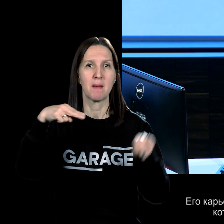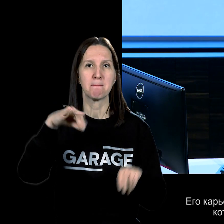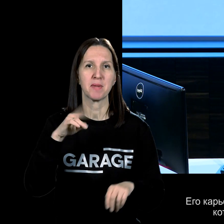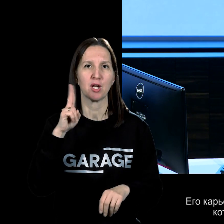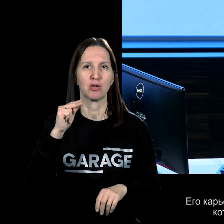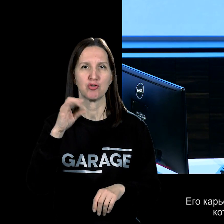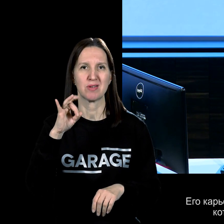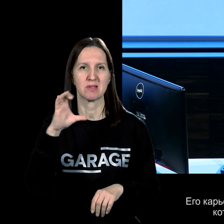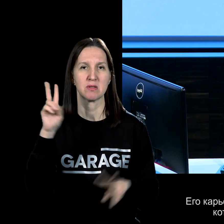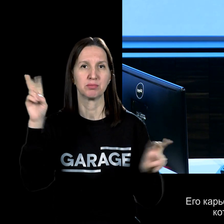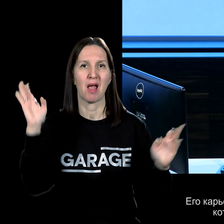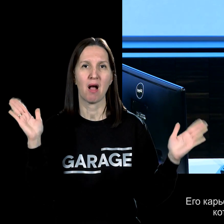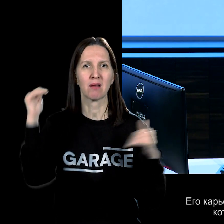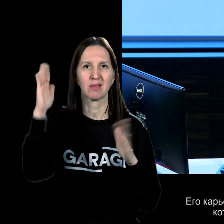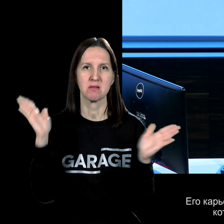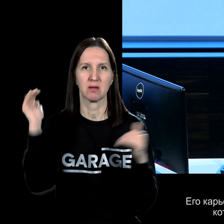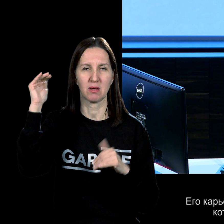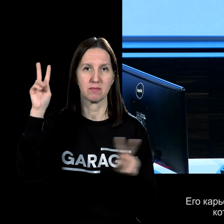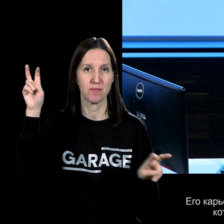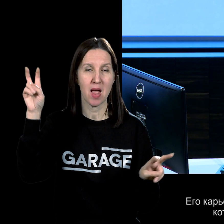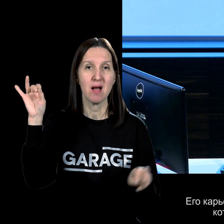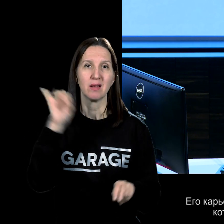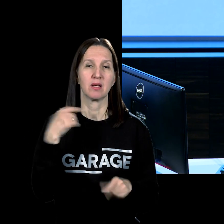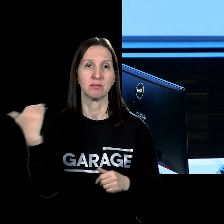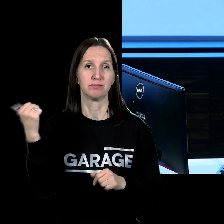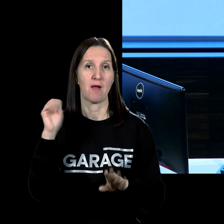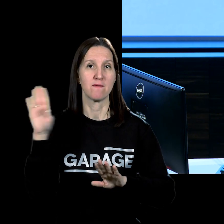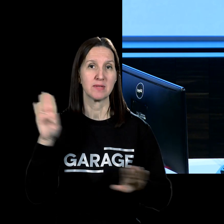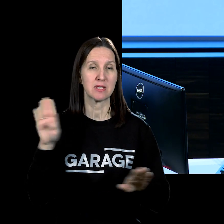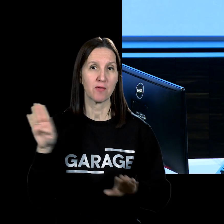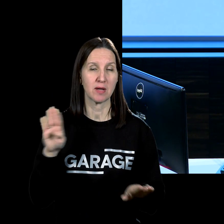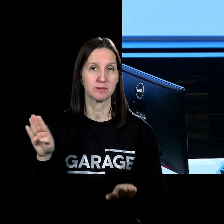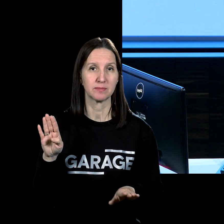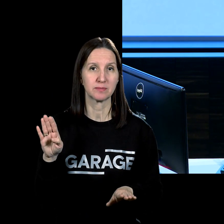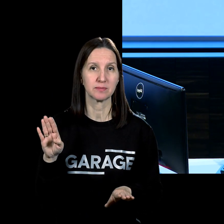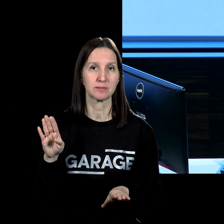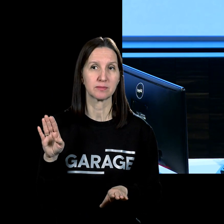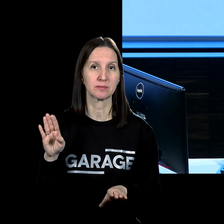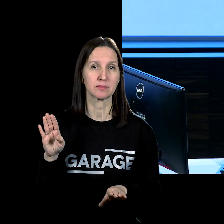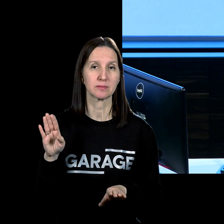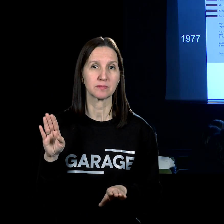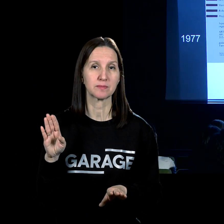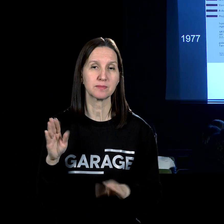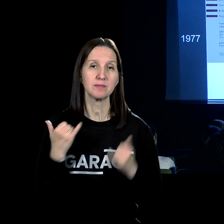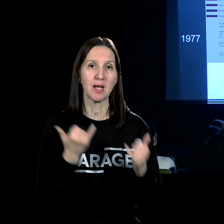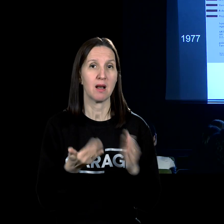говоря, так и называлась «Pictures», да, «Картинки». И выставка